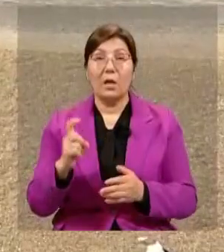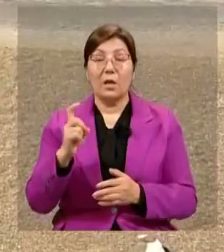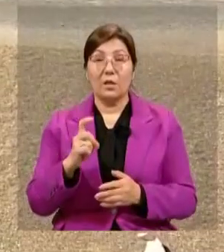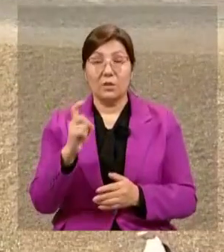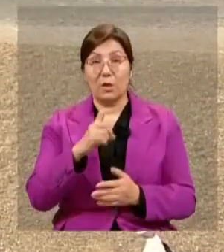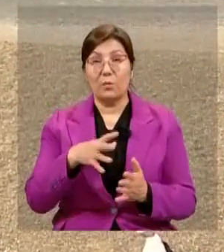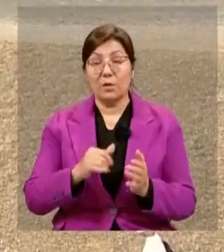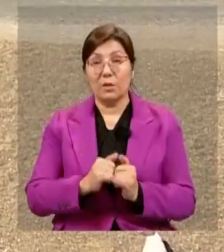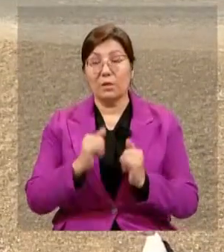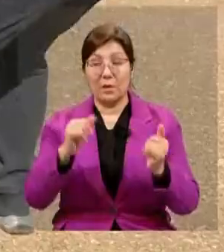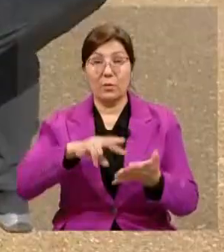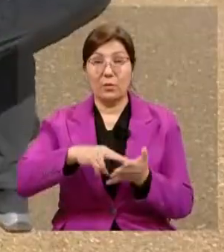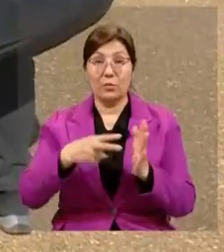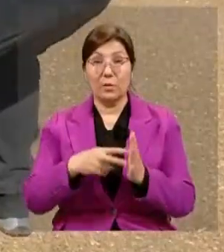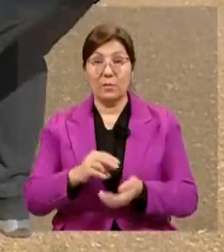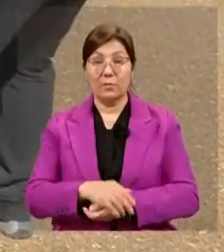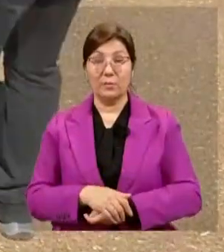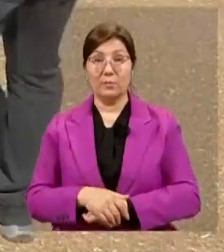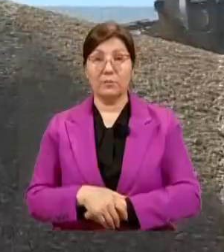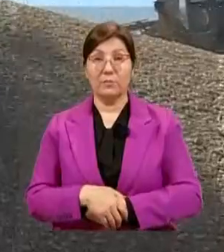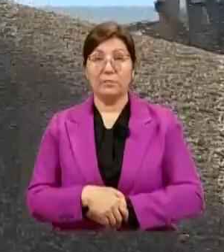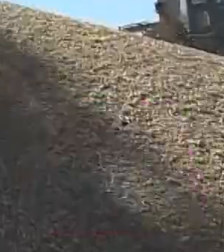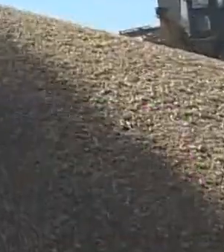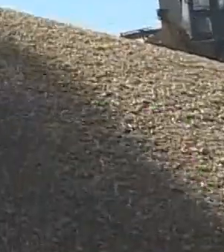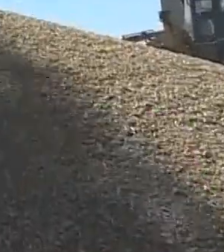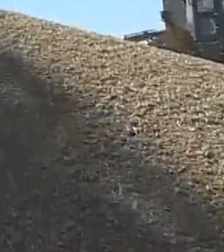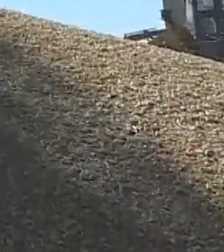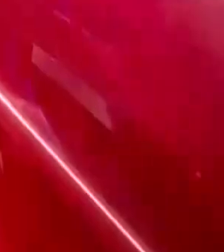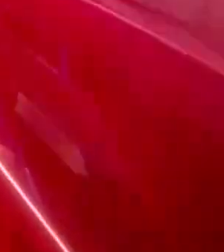Эльмира Күшекбай, Николай Сырбов, Азамат Сауханов, апта тынысы.